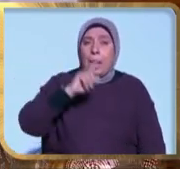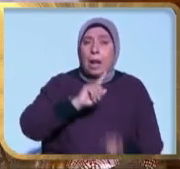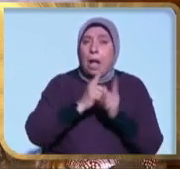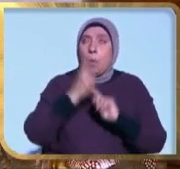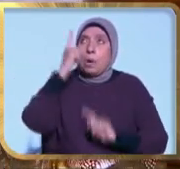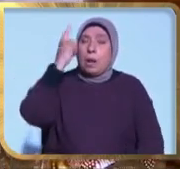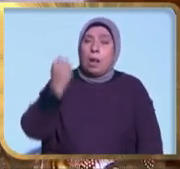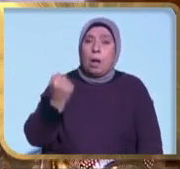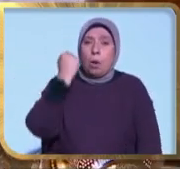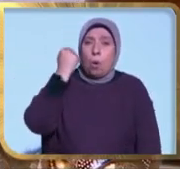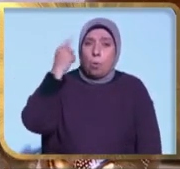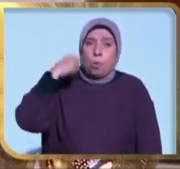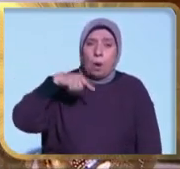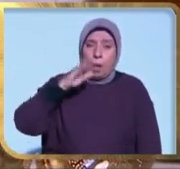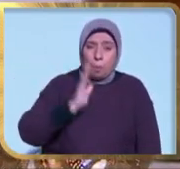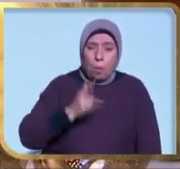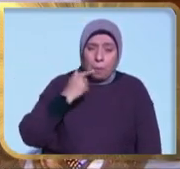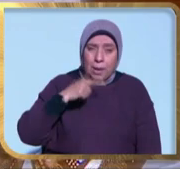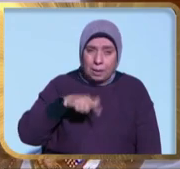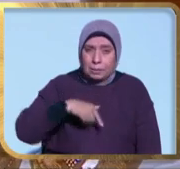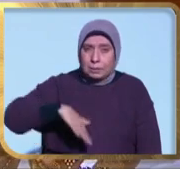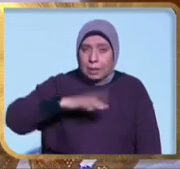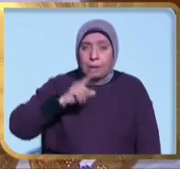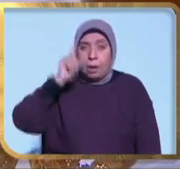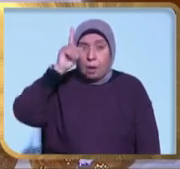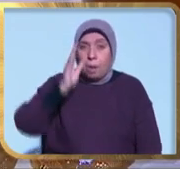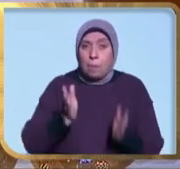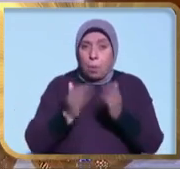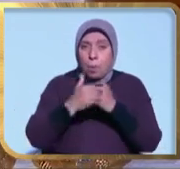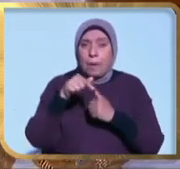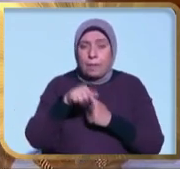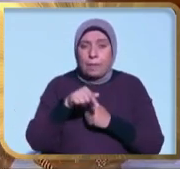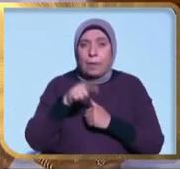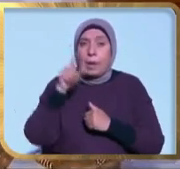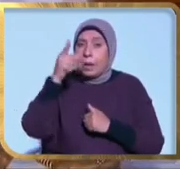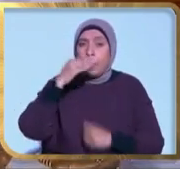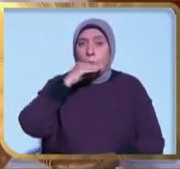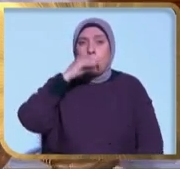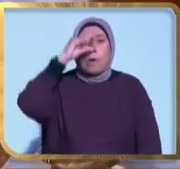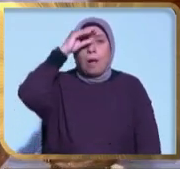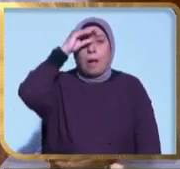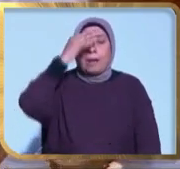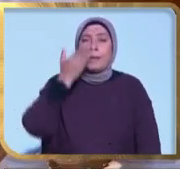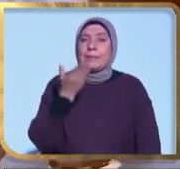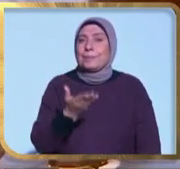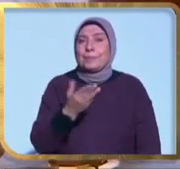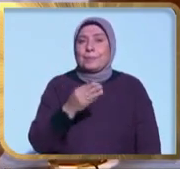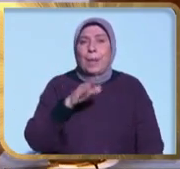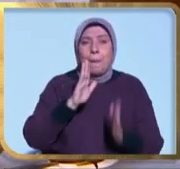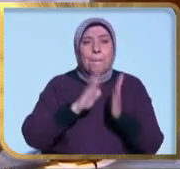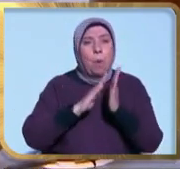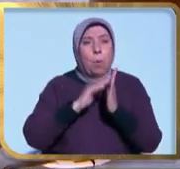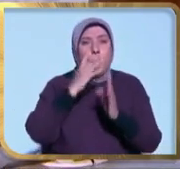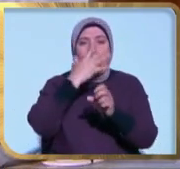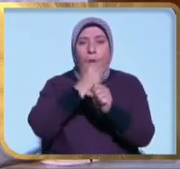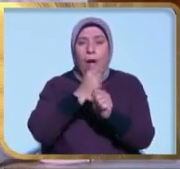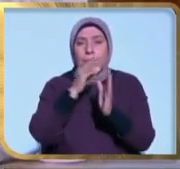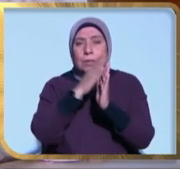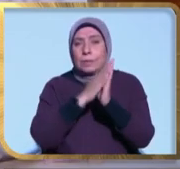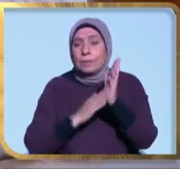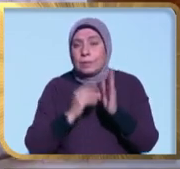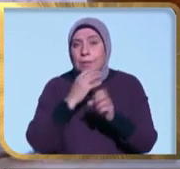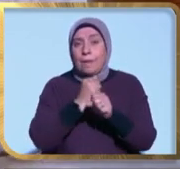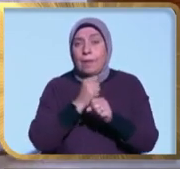علينا والله من ورائهم محيط بل هو قران مجيد في لوح محفوظ